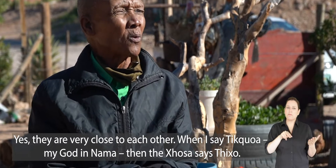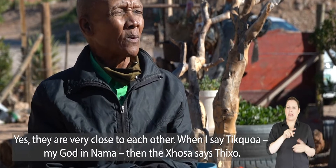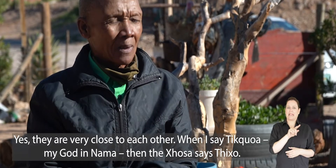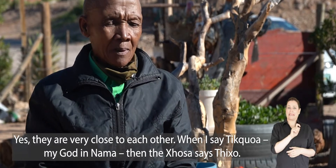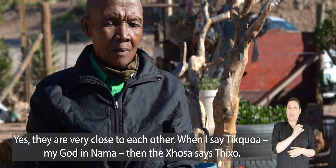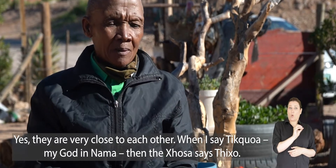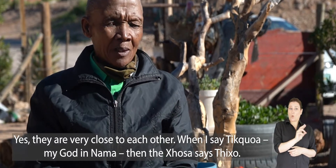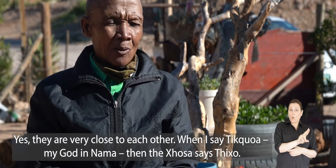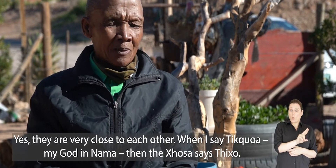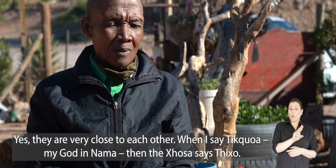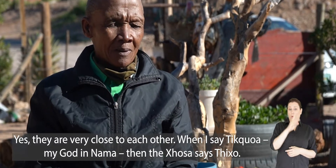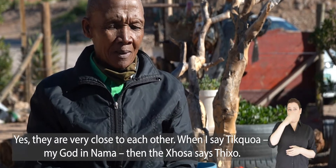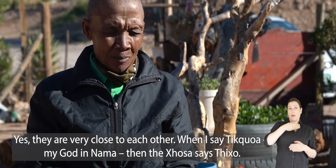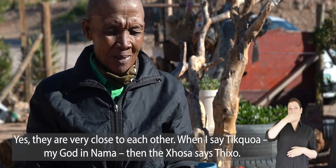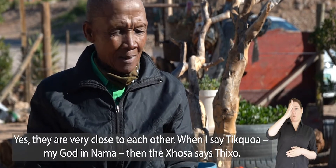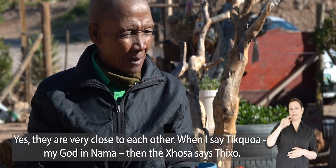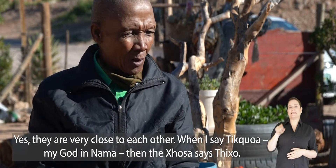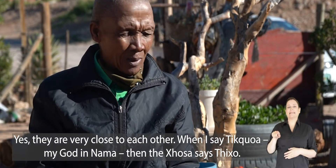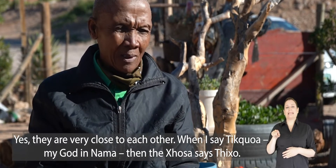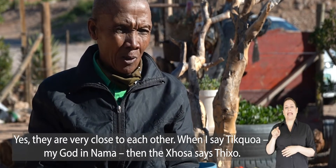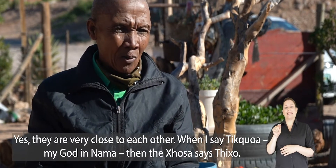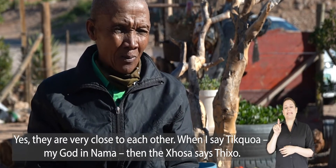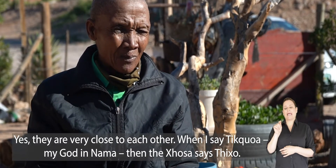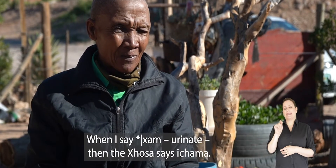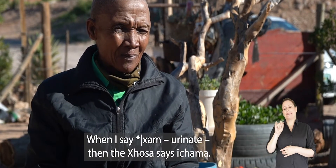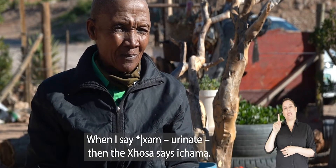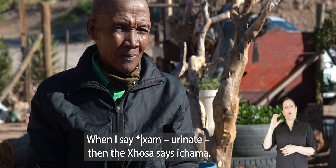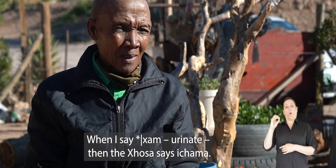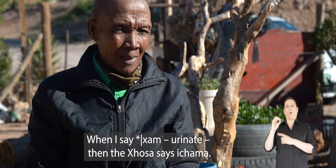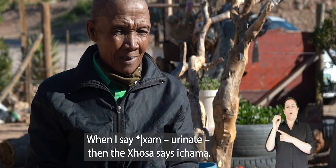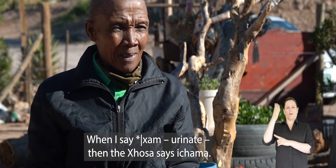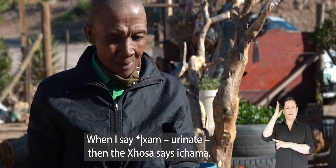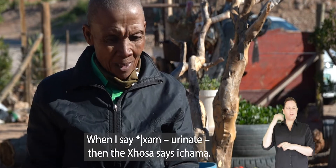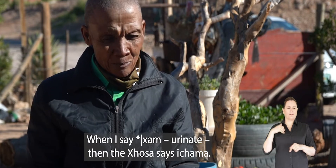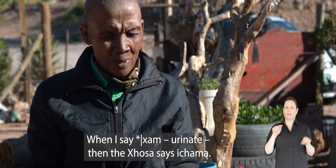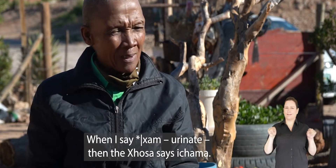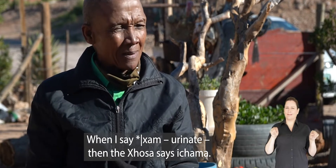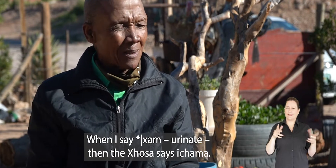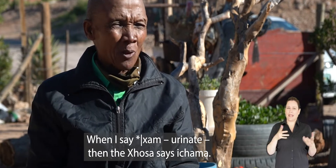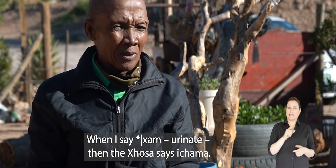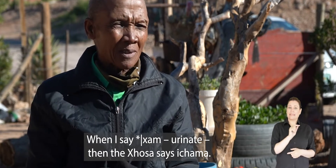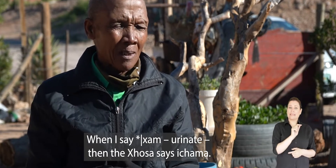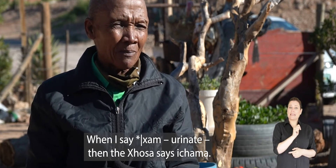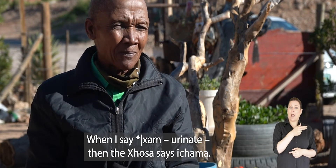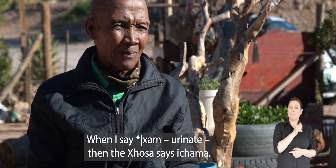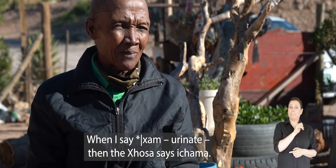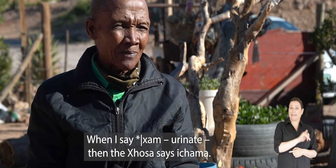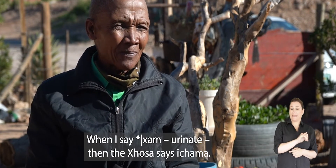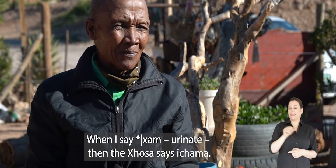Tiko. Mijn God. En Nama, dat zei die Khoza Tiko. Als ik zei, Kam, Pi, dat zei die Khoza